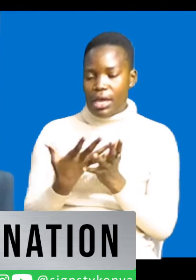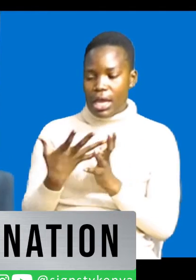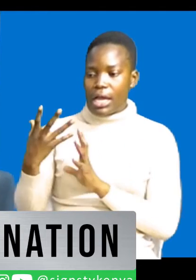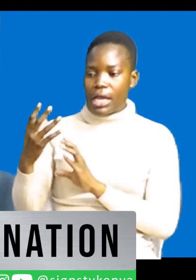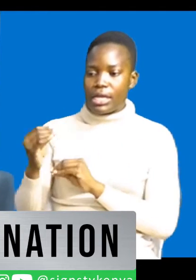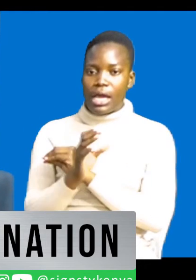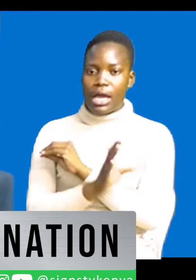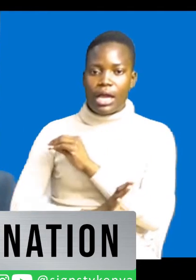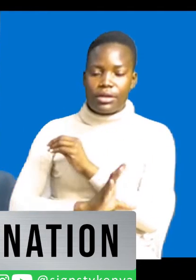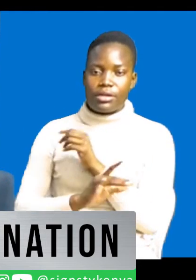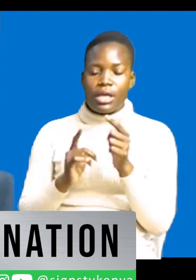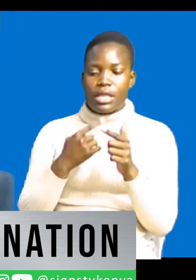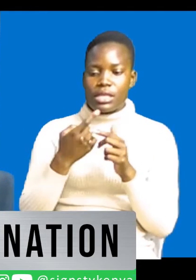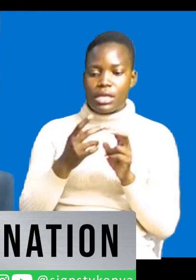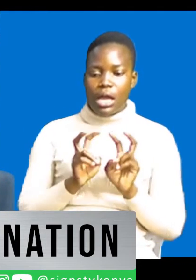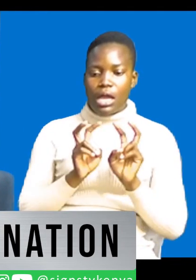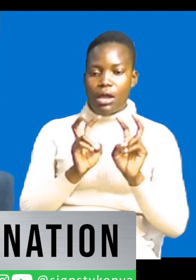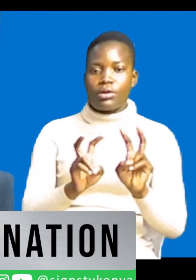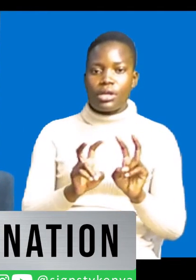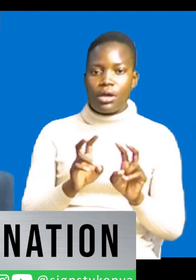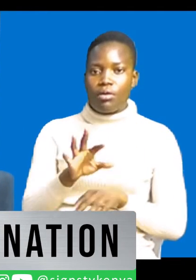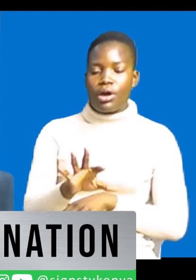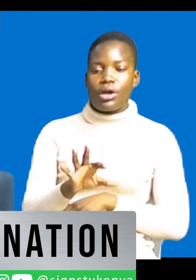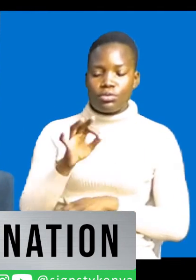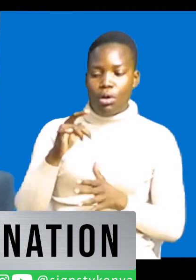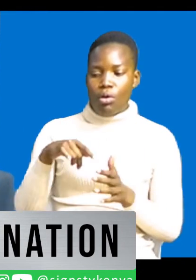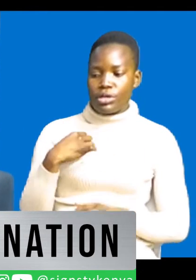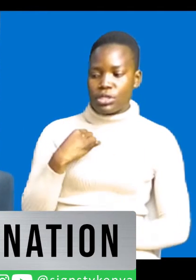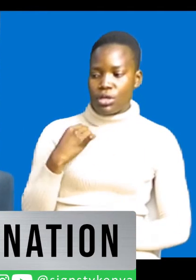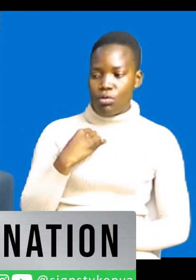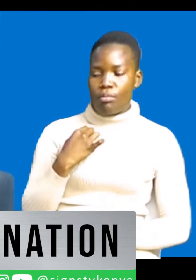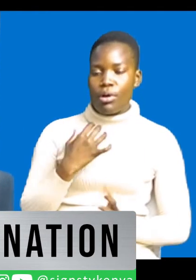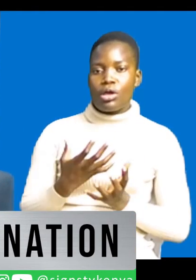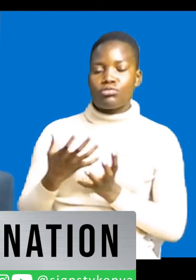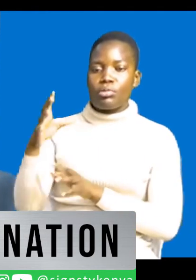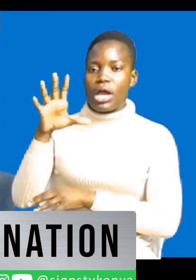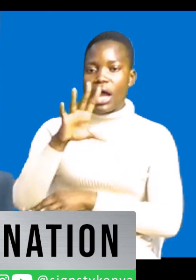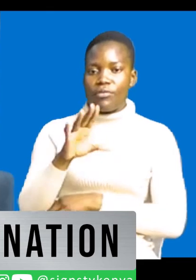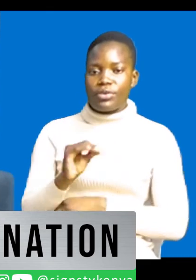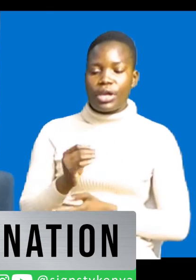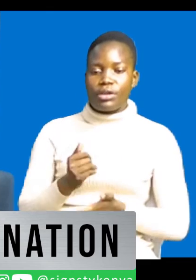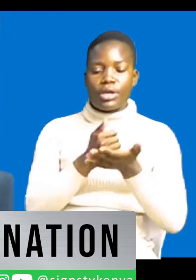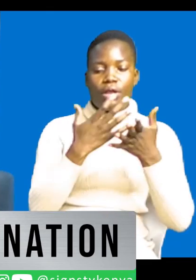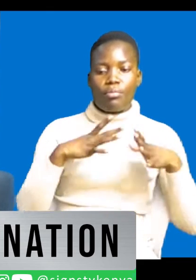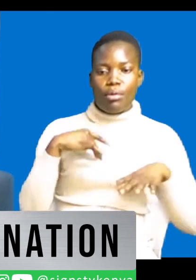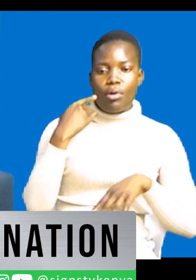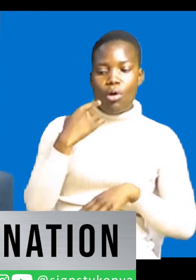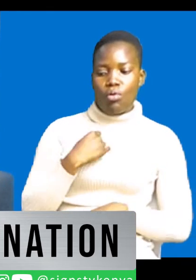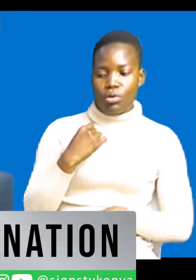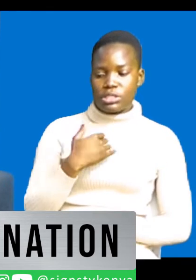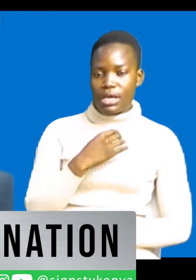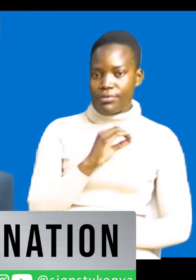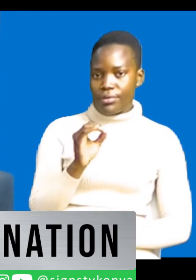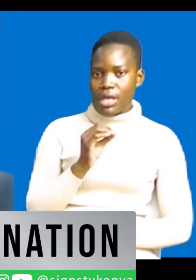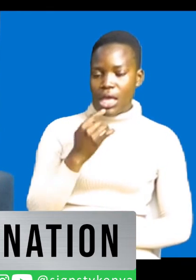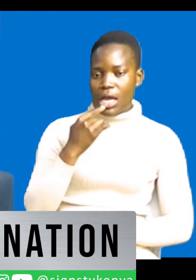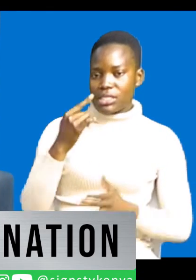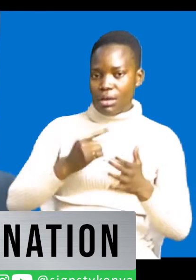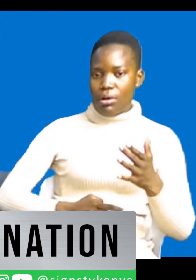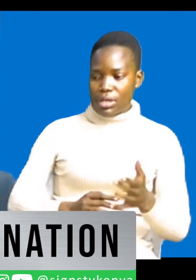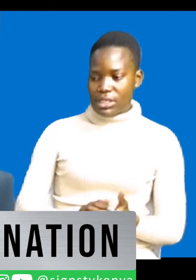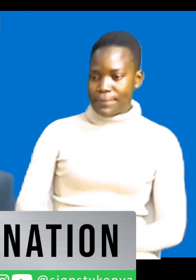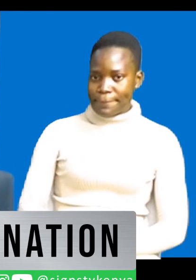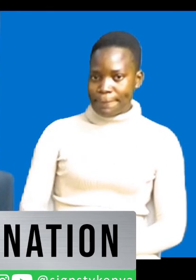nchi fulani akapata wanachukua manguo walete Afrika kusaidia wale hawana manguo. Akaambia huyu